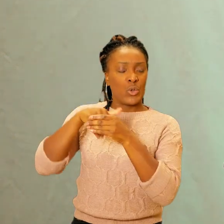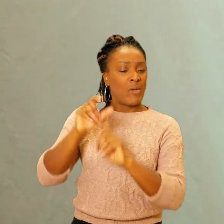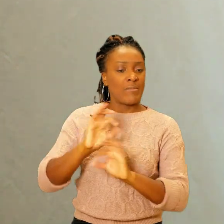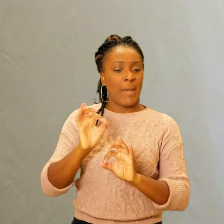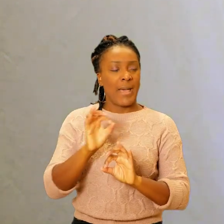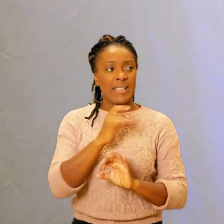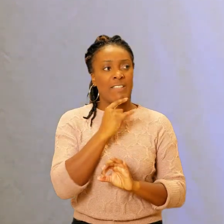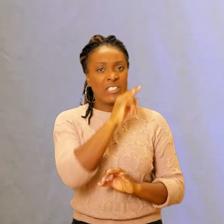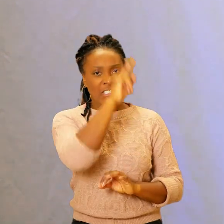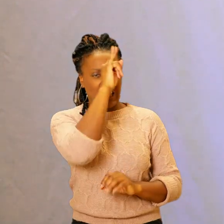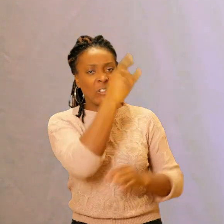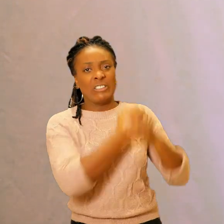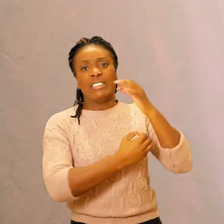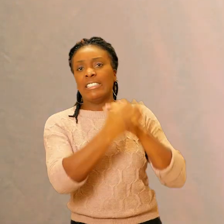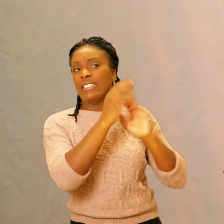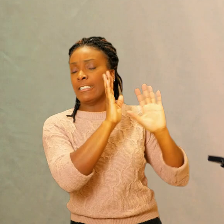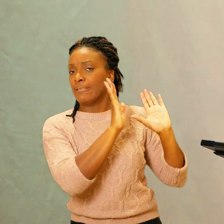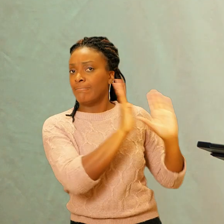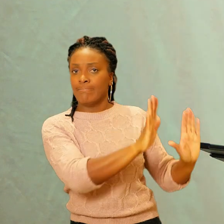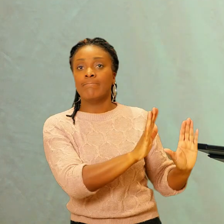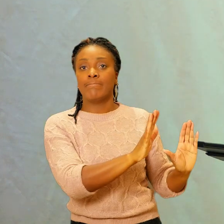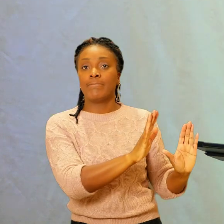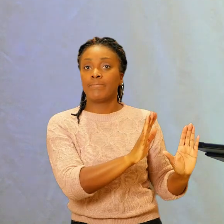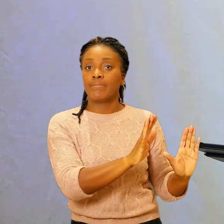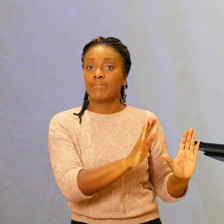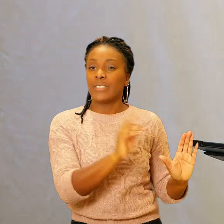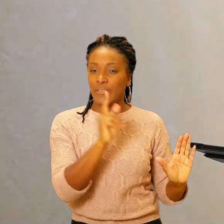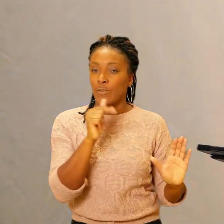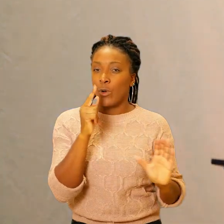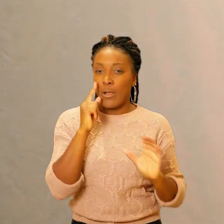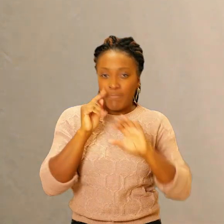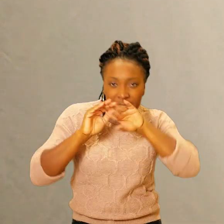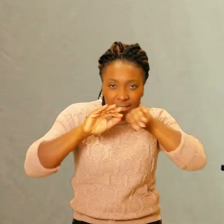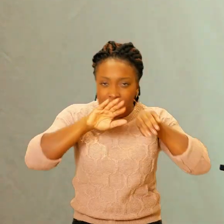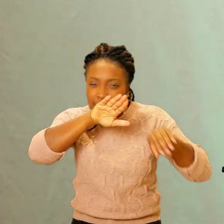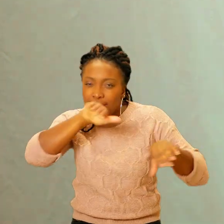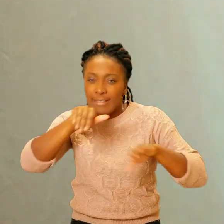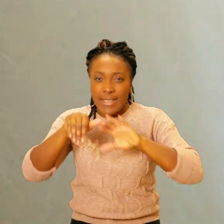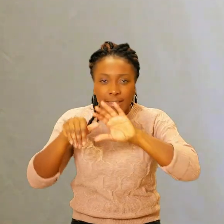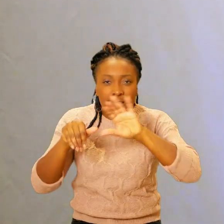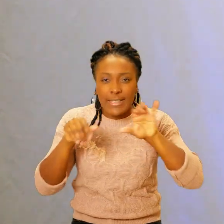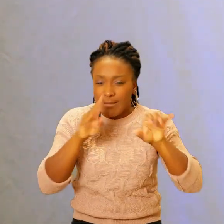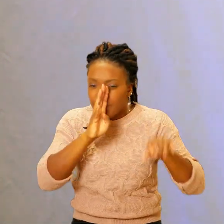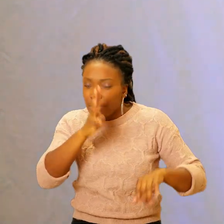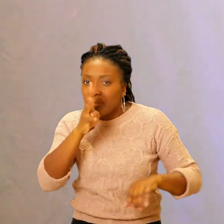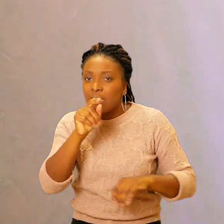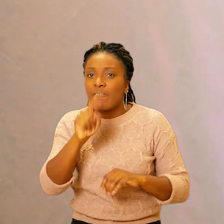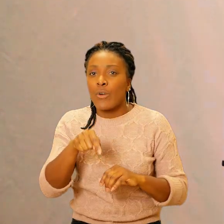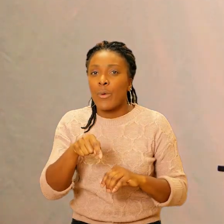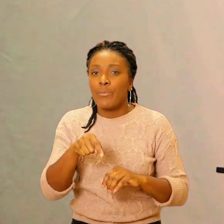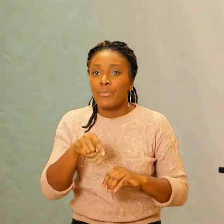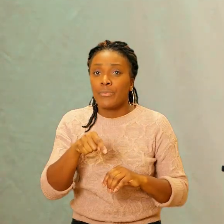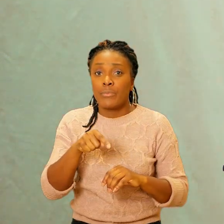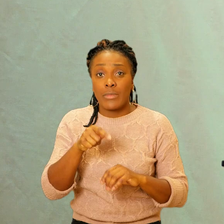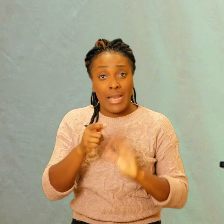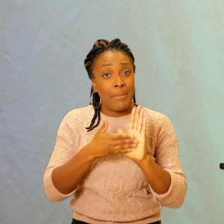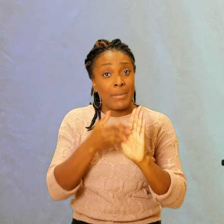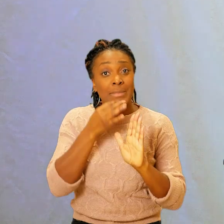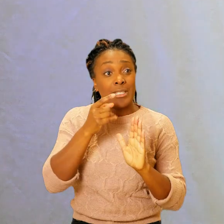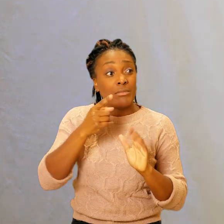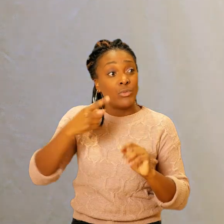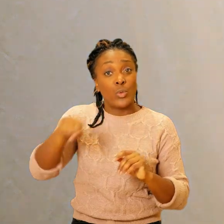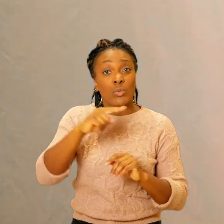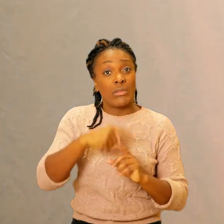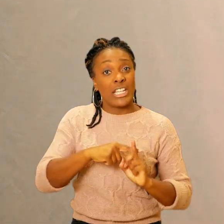t'indiquera par son esprit. Mais la Bible nous dit que l'homme spirituel est appelé à juger de tout, c'est-à-dire eh bien,